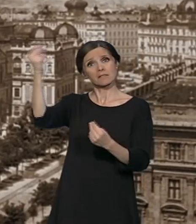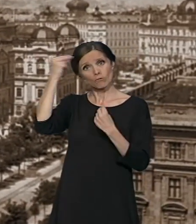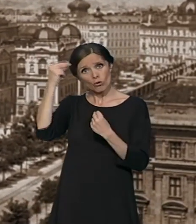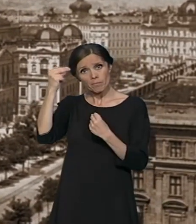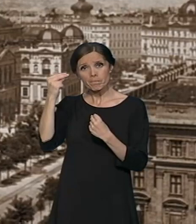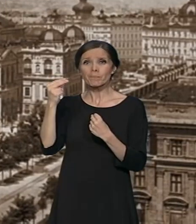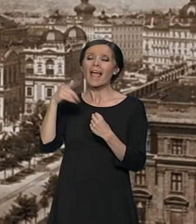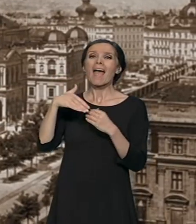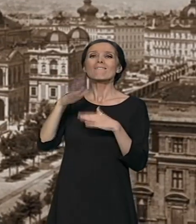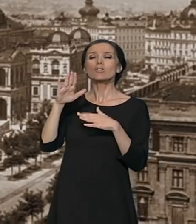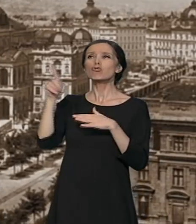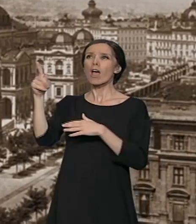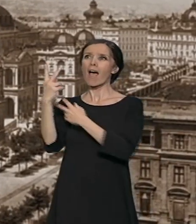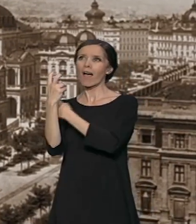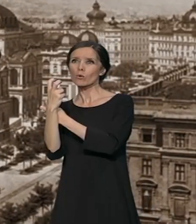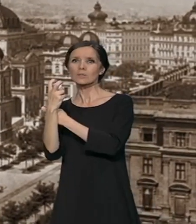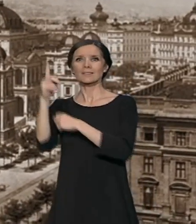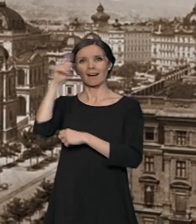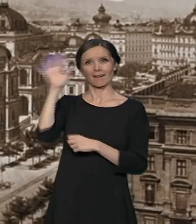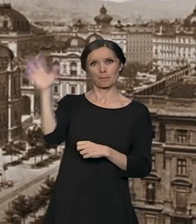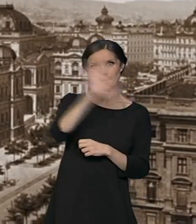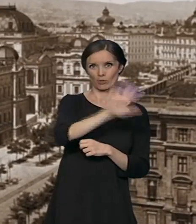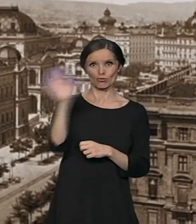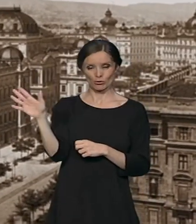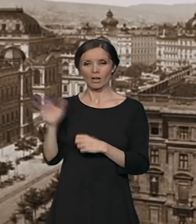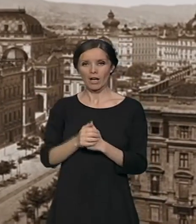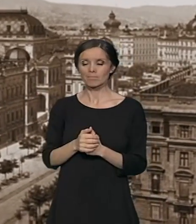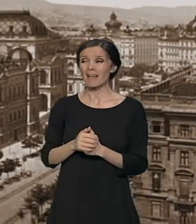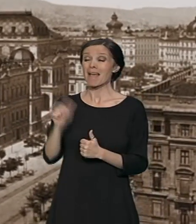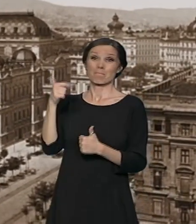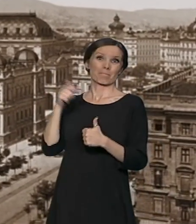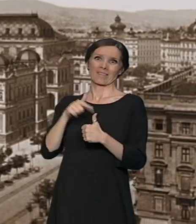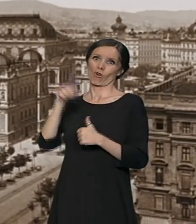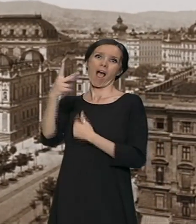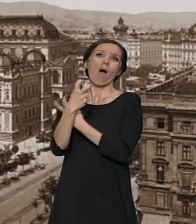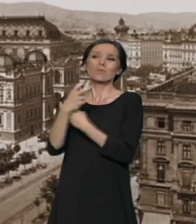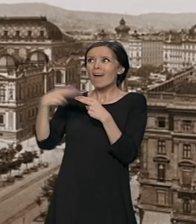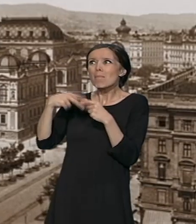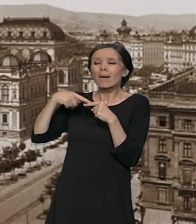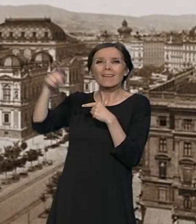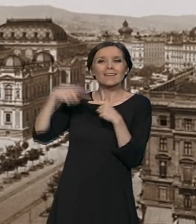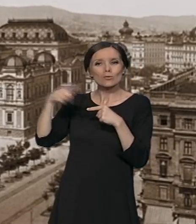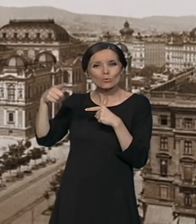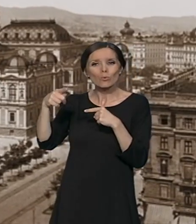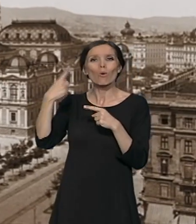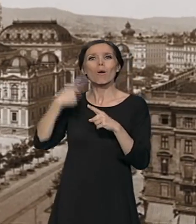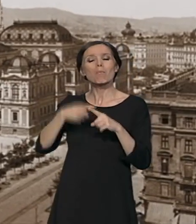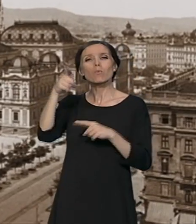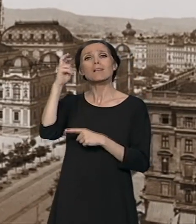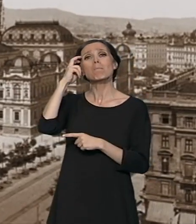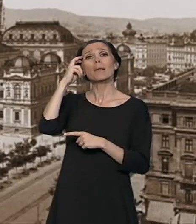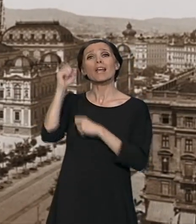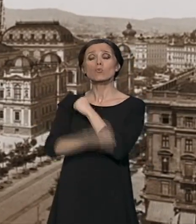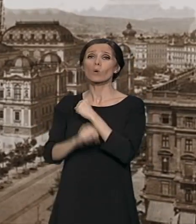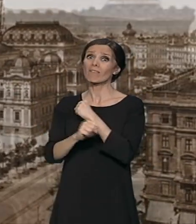na srednjoevropske univerzitete. Najpre Austrija je bila najbliža, Bečki univerzitet je bio jako